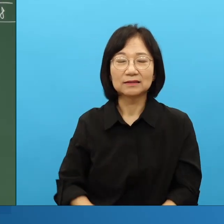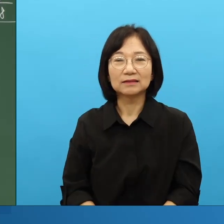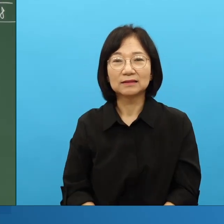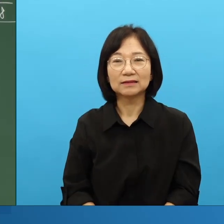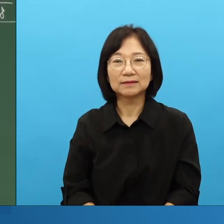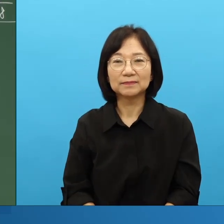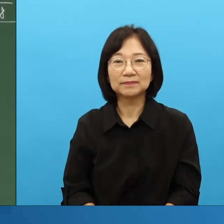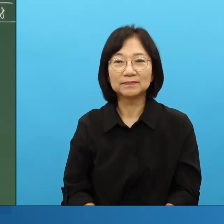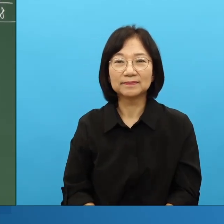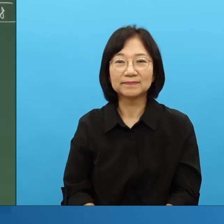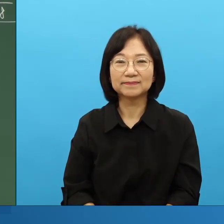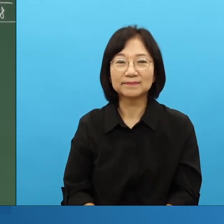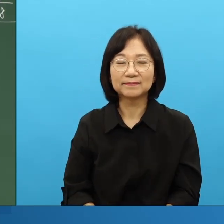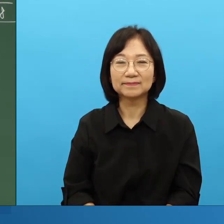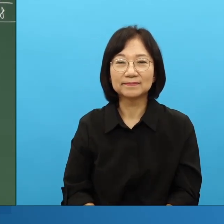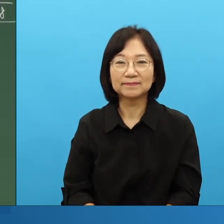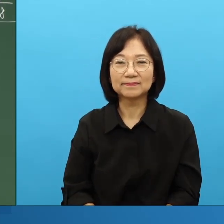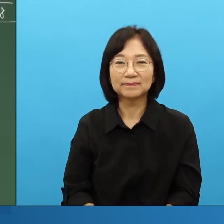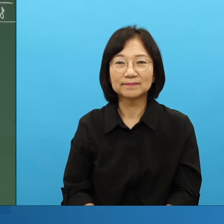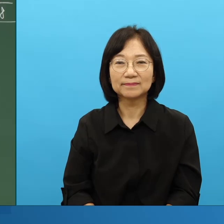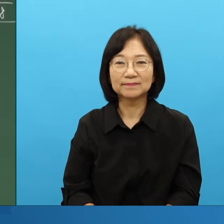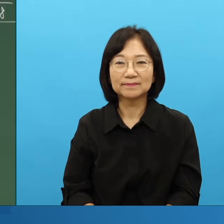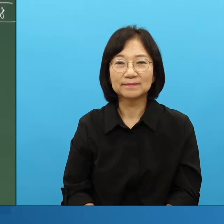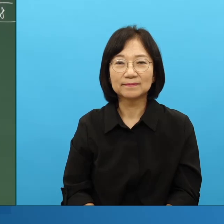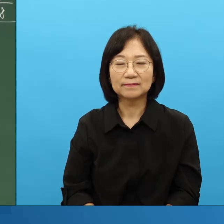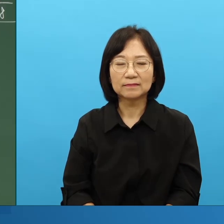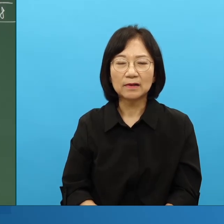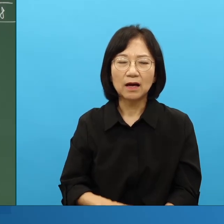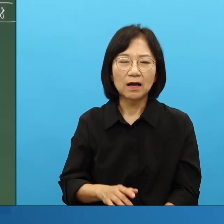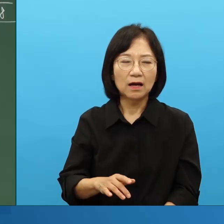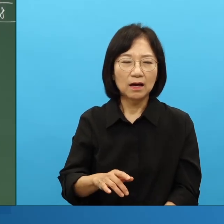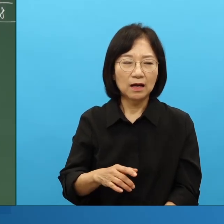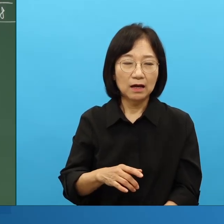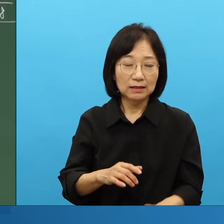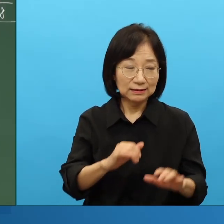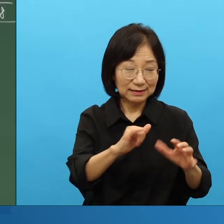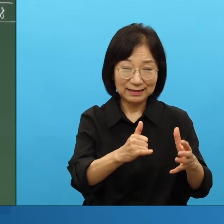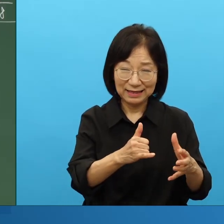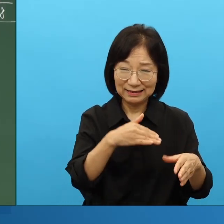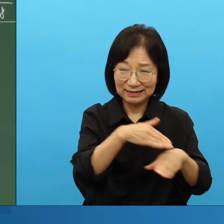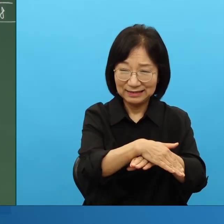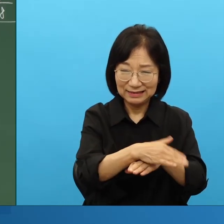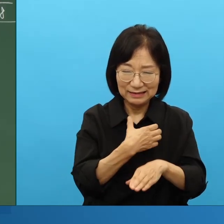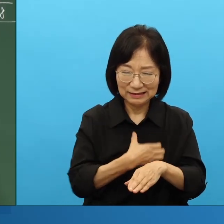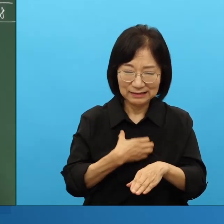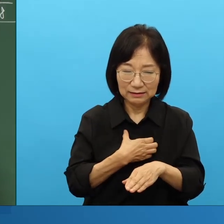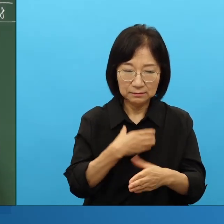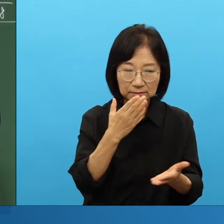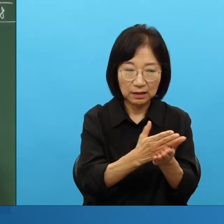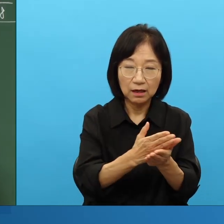하나님을 위한 하나님의 계획을 찾는 근심을 시작한 거예요.